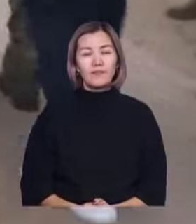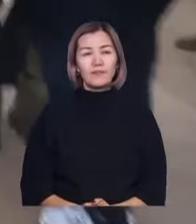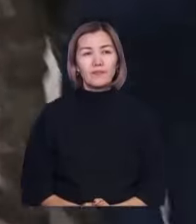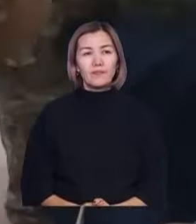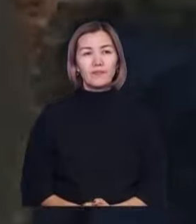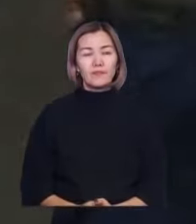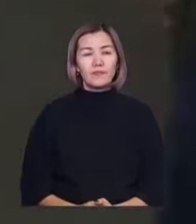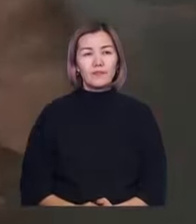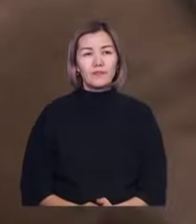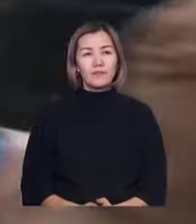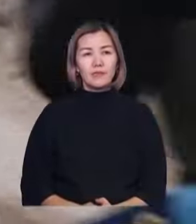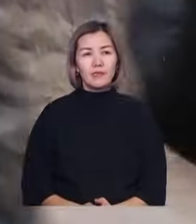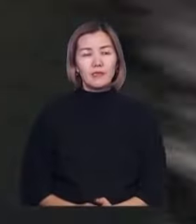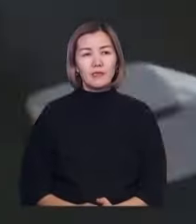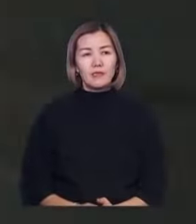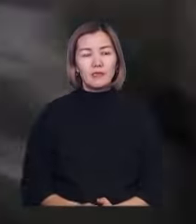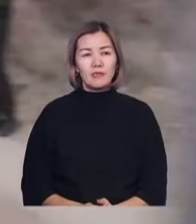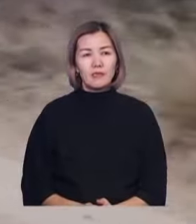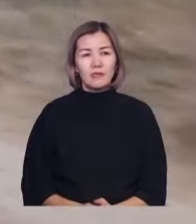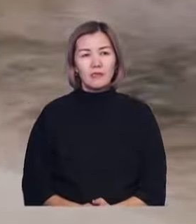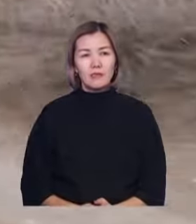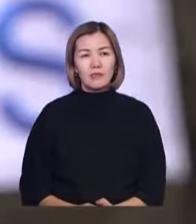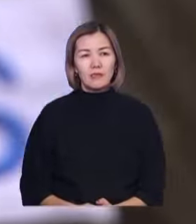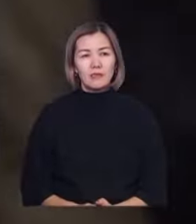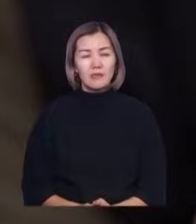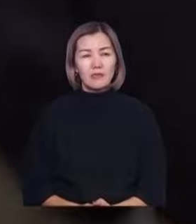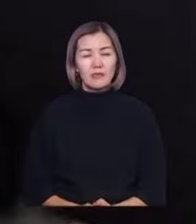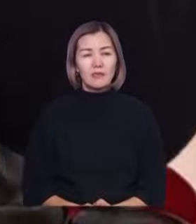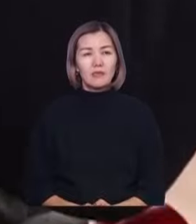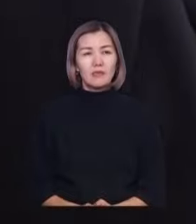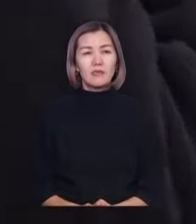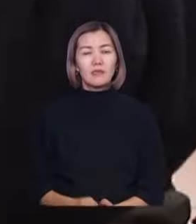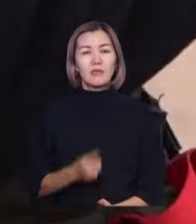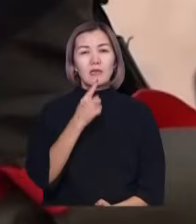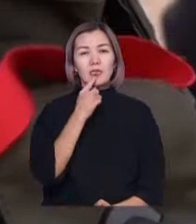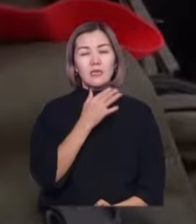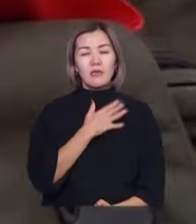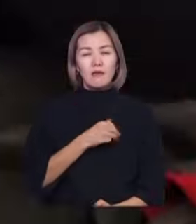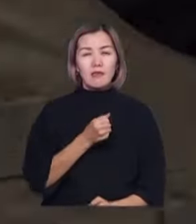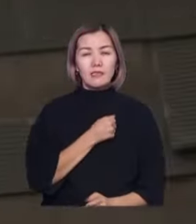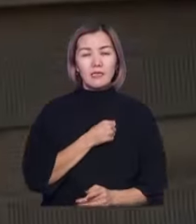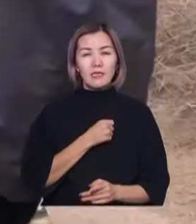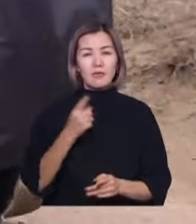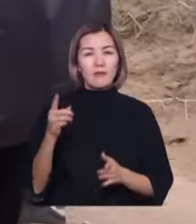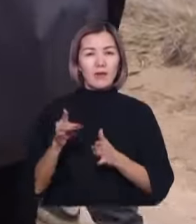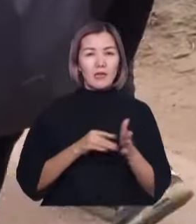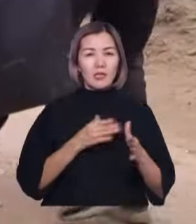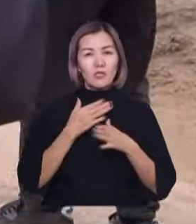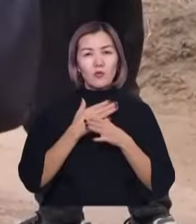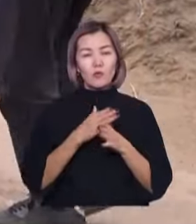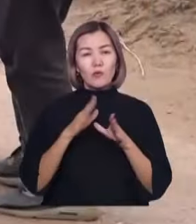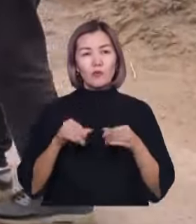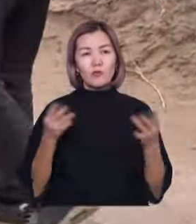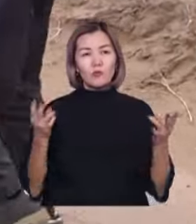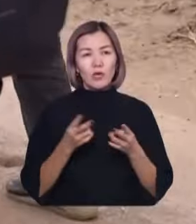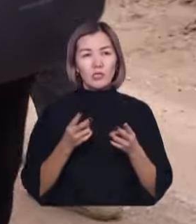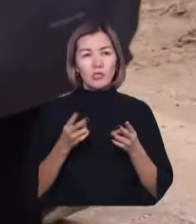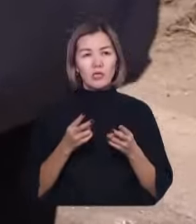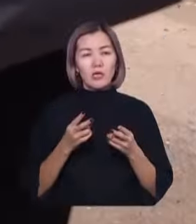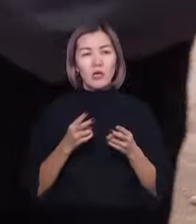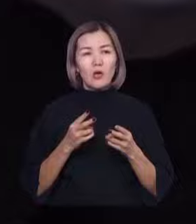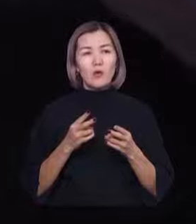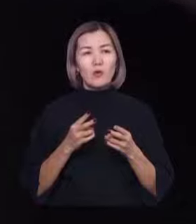Нога у него. Врач есть, кто вчера проходил? Жаралы әскери алғашқы көмек көрсетуіміз қажет деп едік, алайда бұл тұзақ